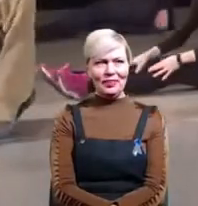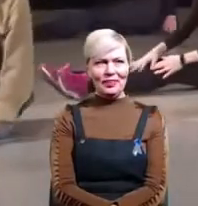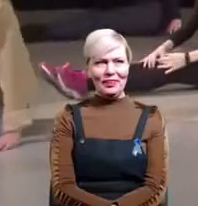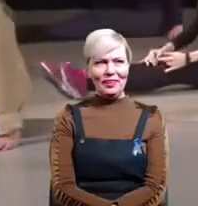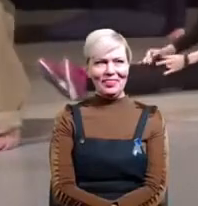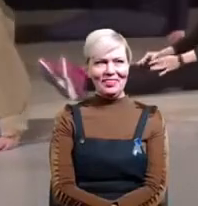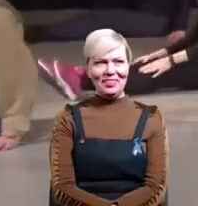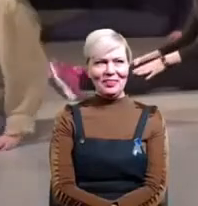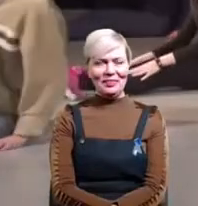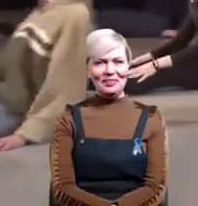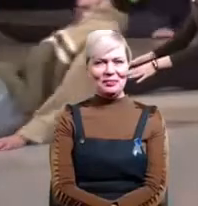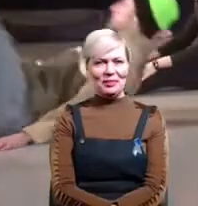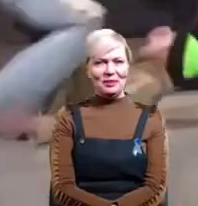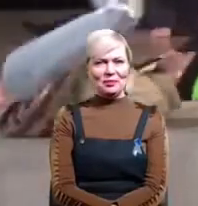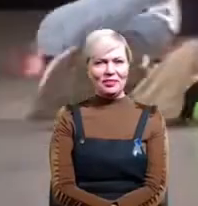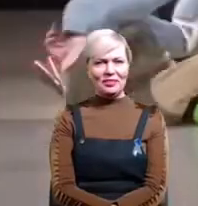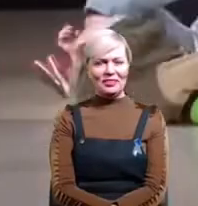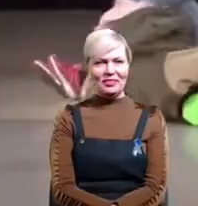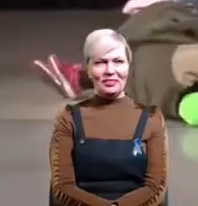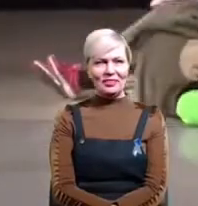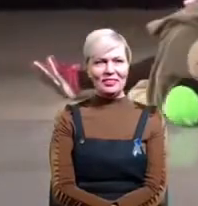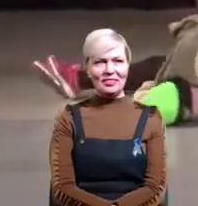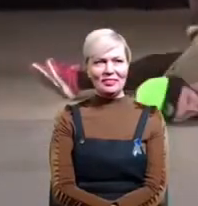И перекат назад, аккуратно,